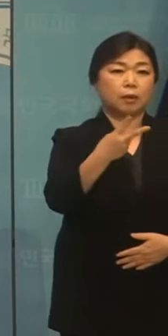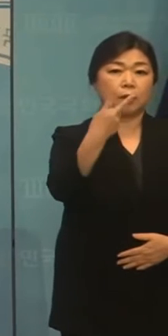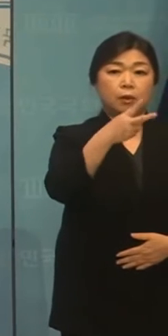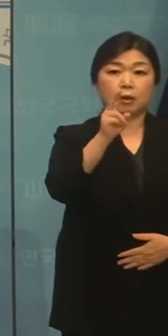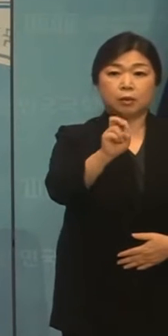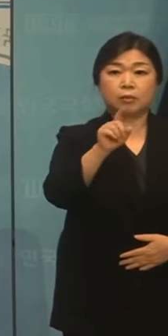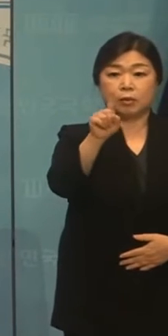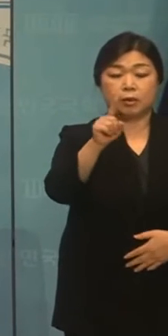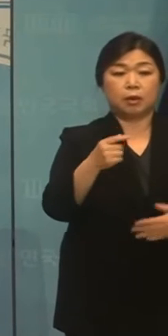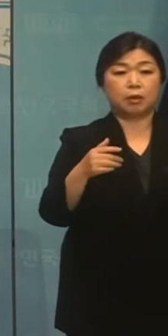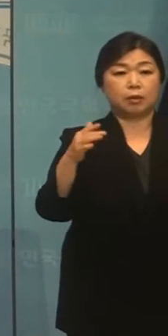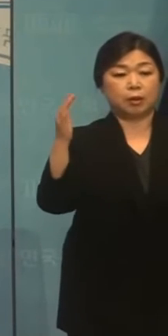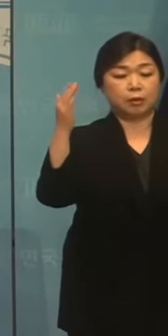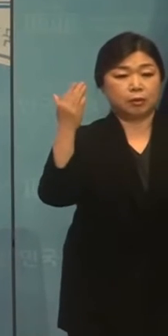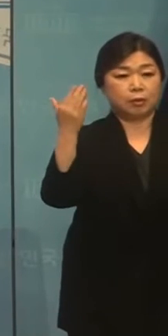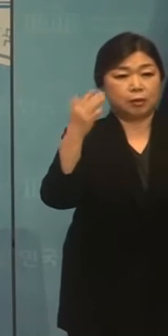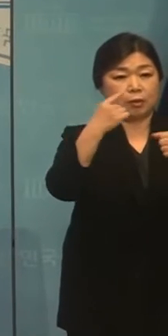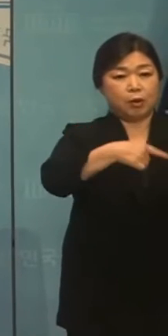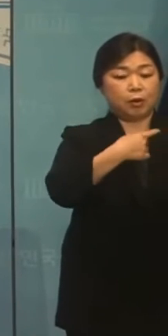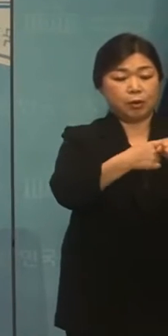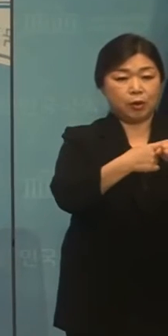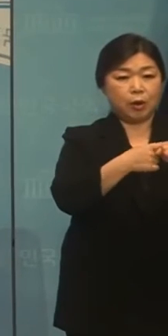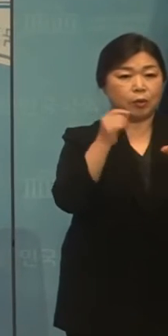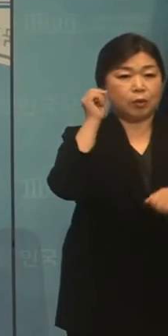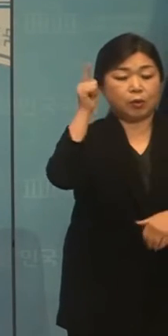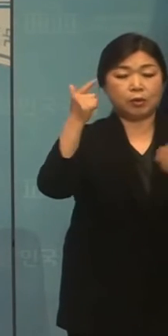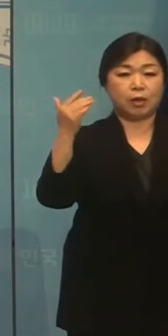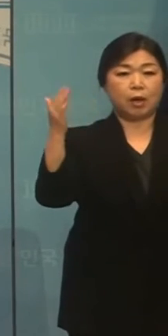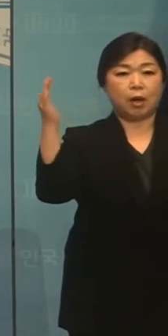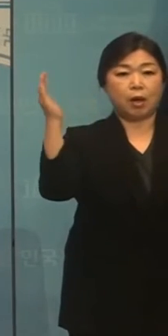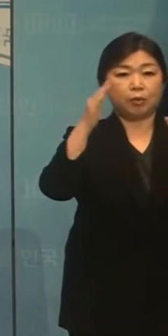2021학년도 영재학교 입학생